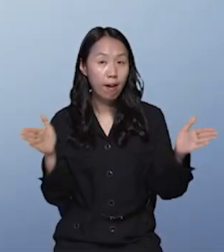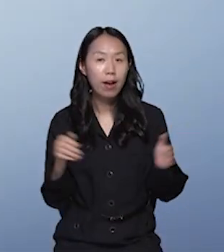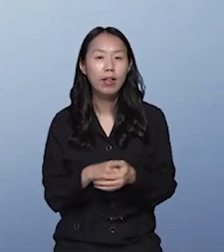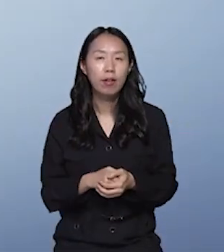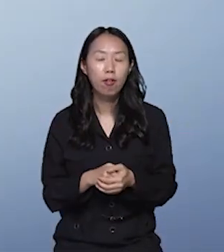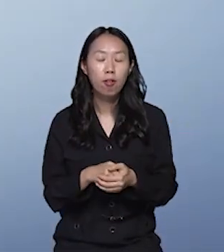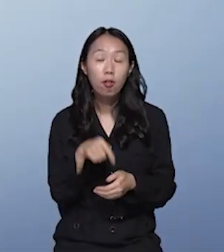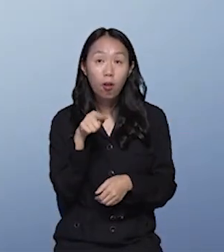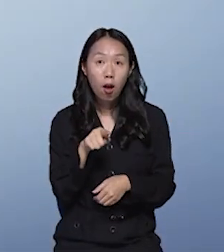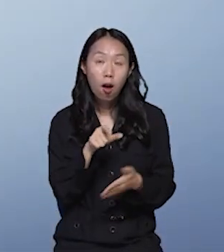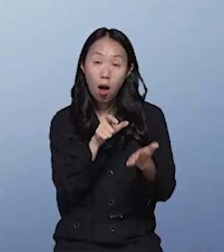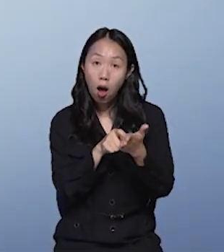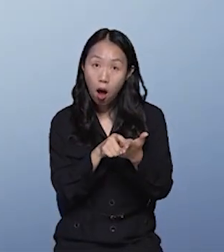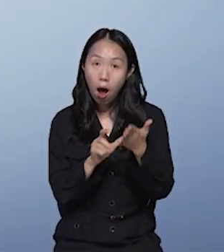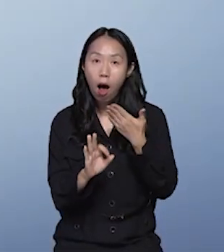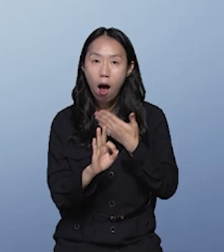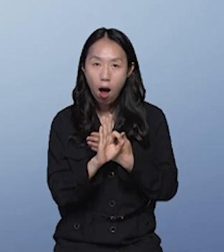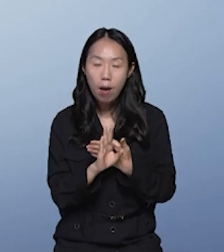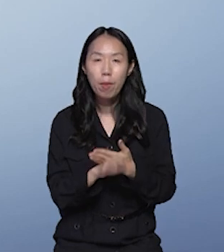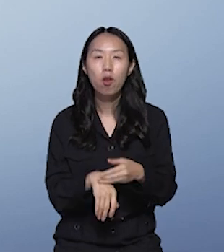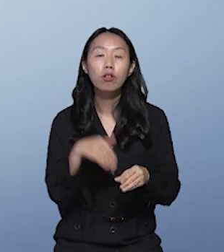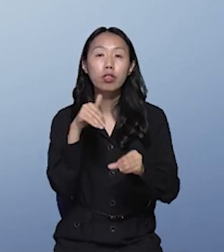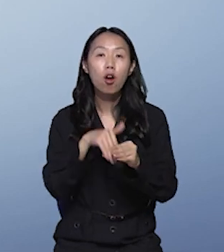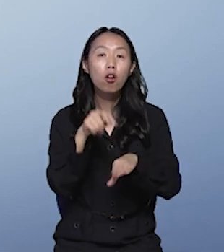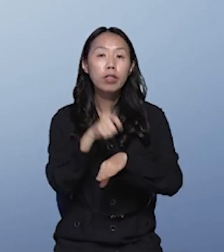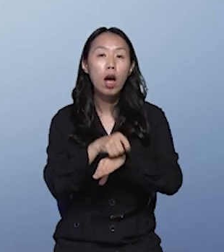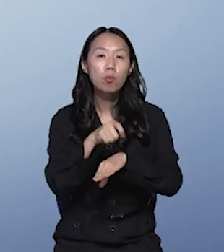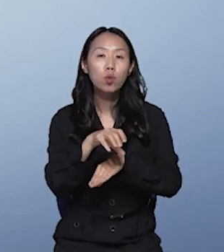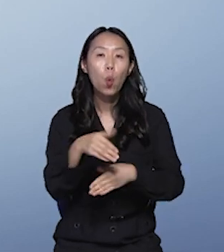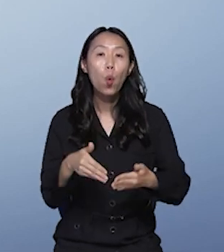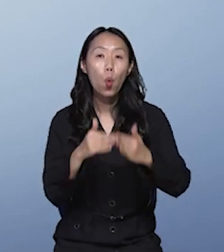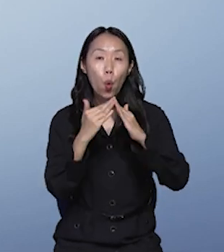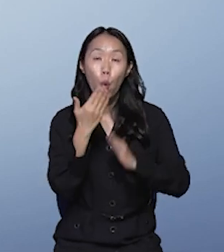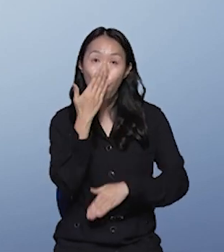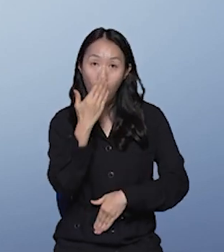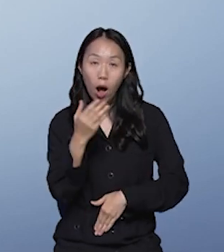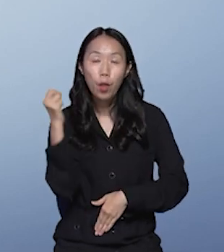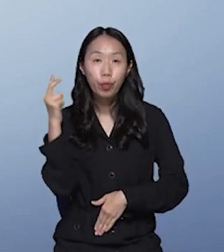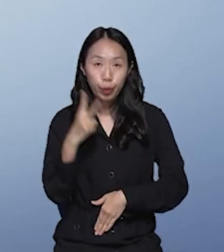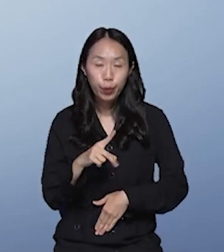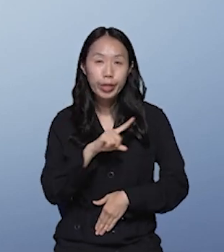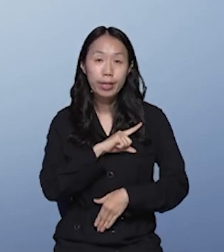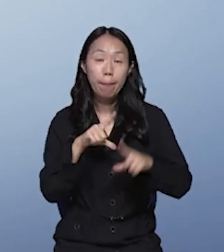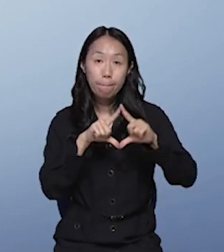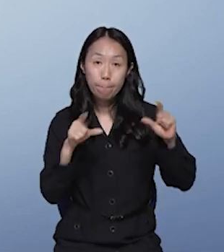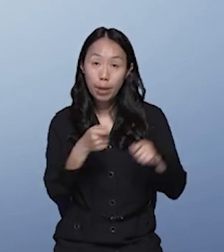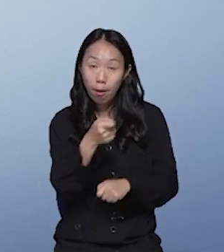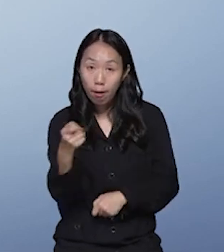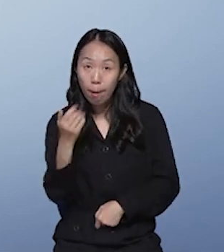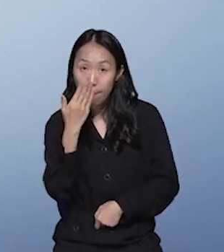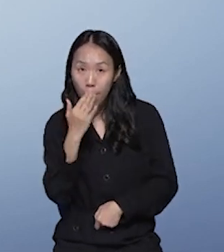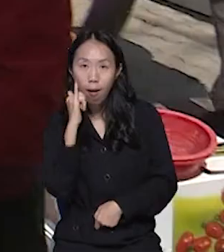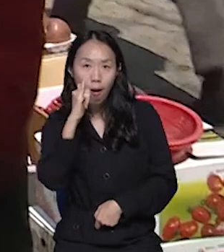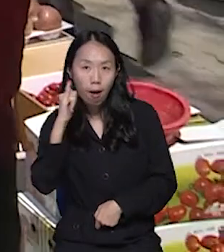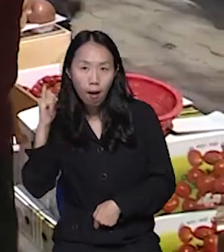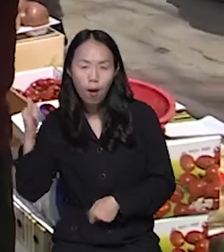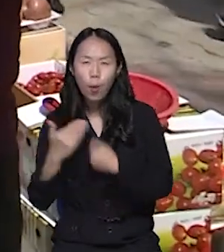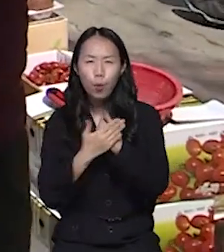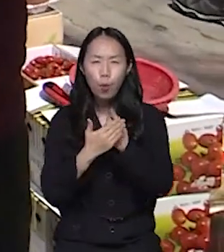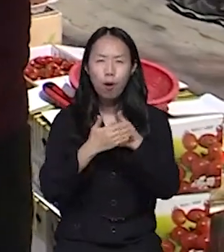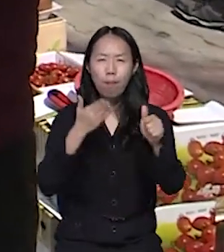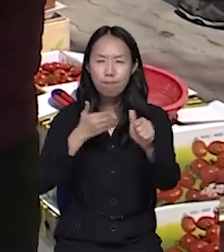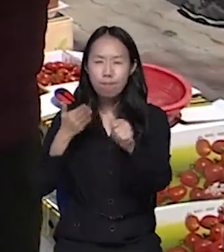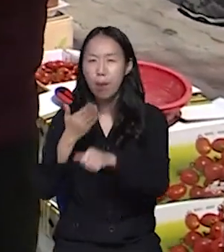사무소 설치는 물론 선거 운동력 명함을 나눠줄 수 있고 전화 통화 방식 등으로 지지를 호소할 수도 있습니다